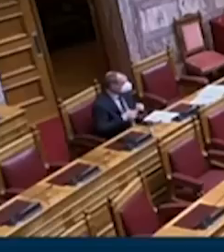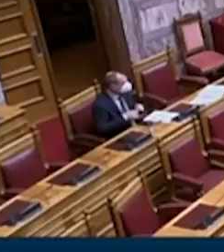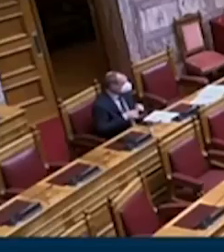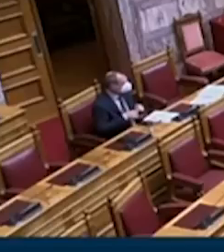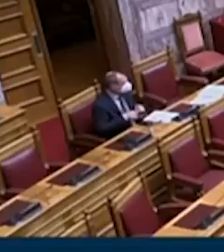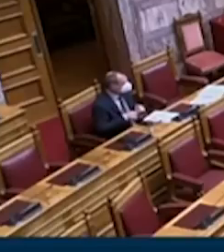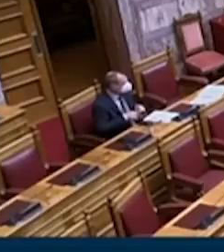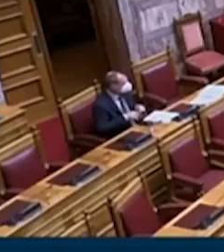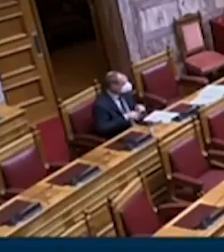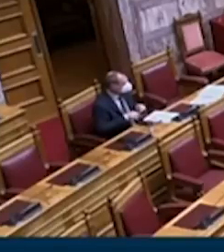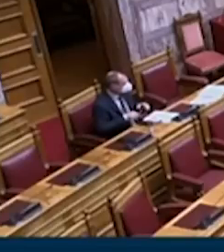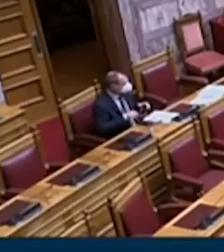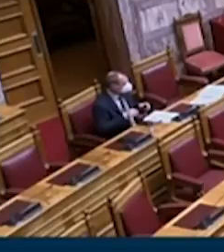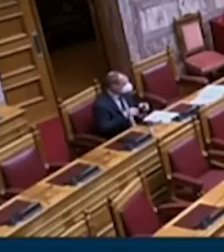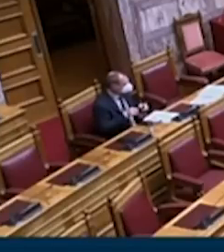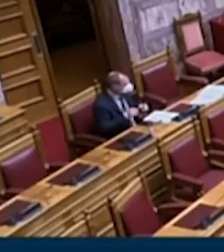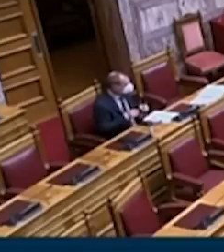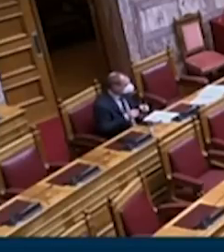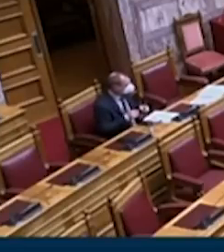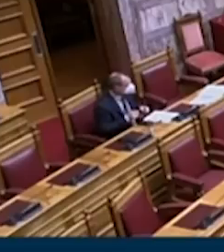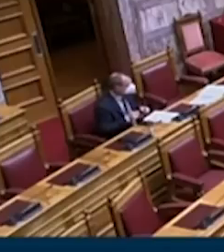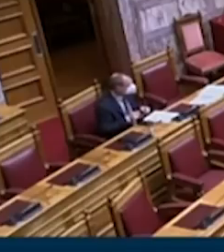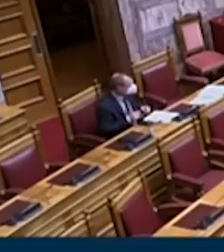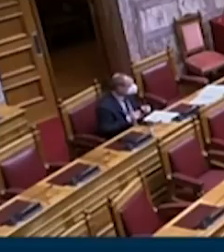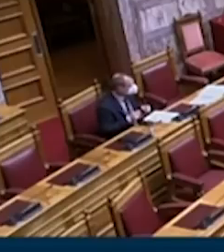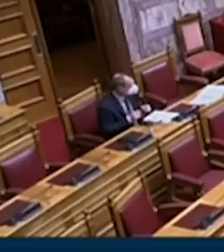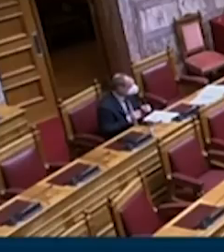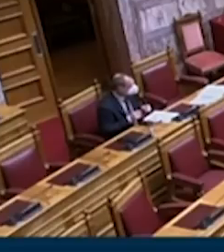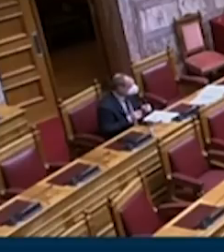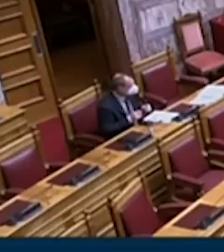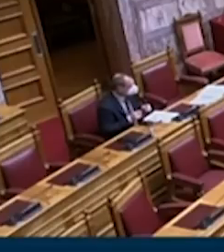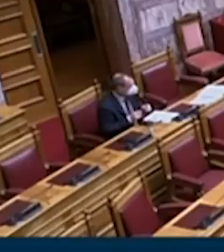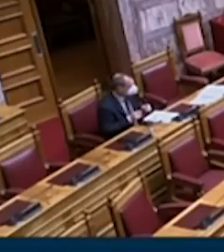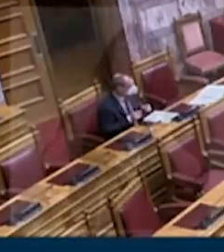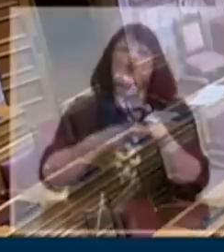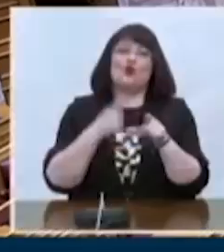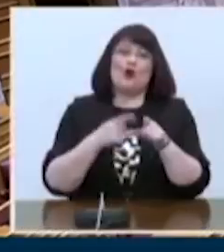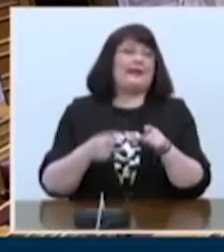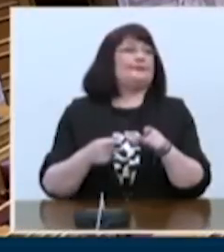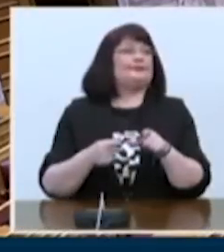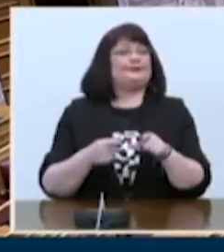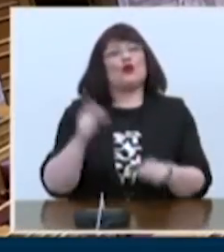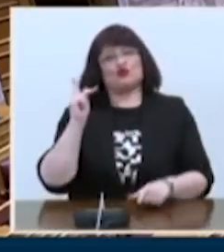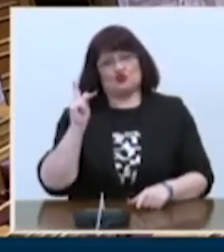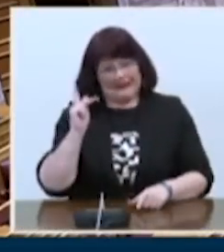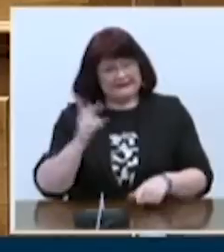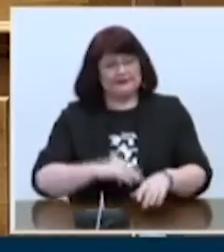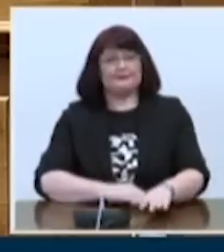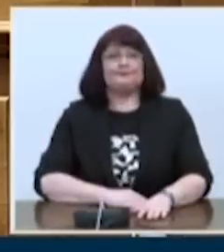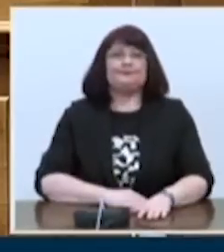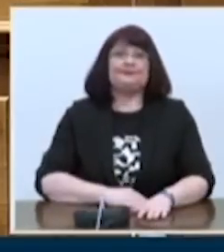Η σημερινή μέρα, η 12η Μαΐου, κατά την οποία η κυβερνητική